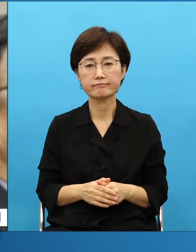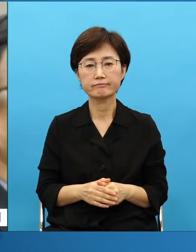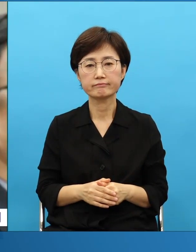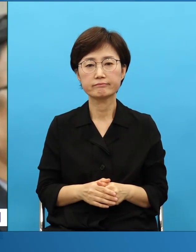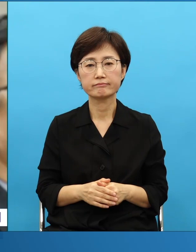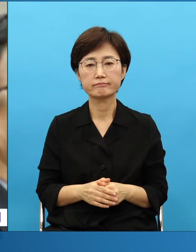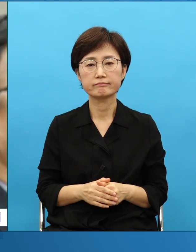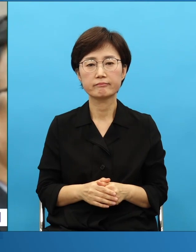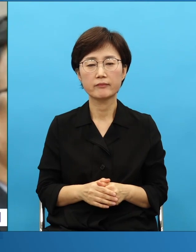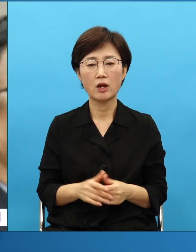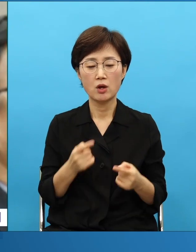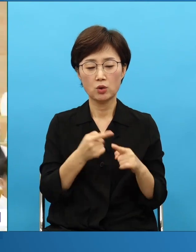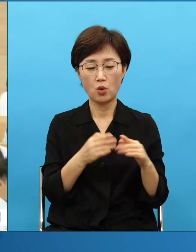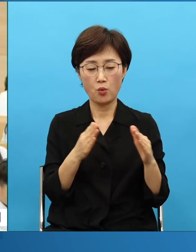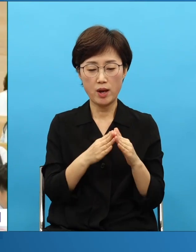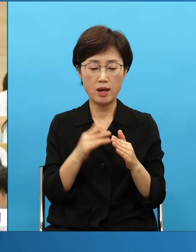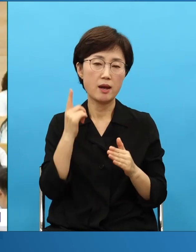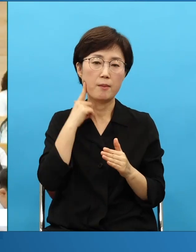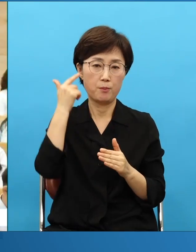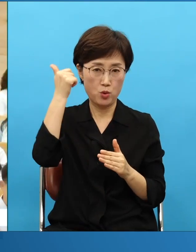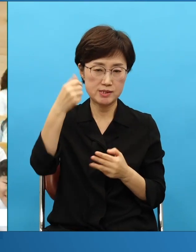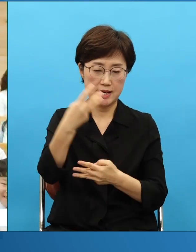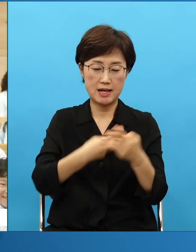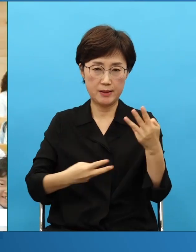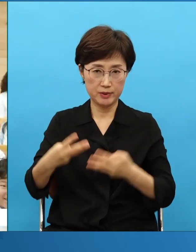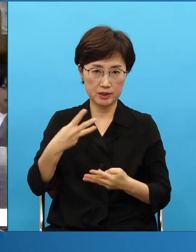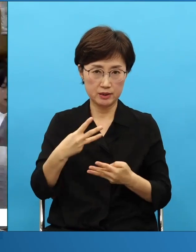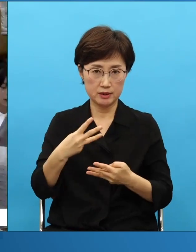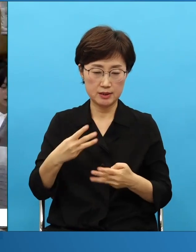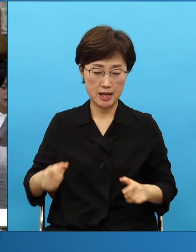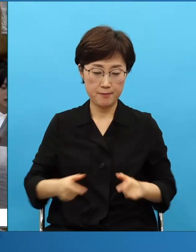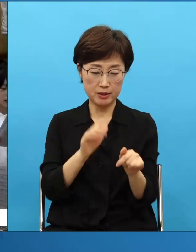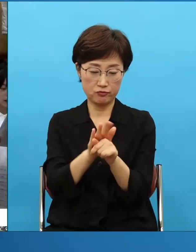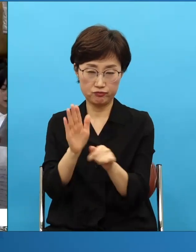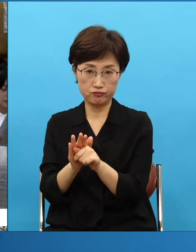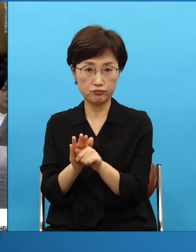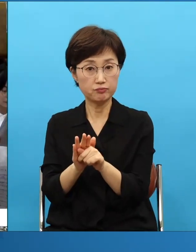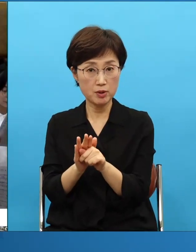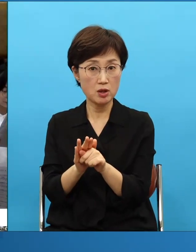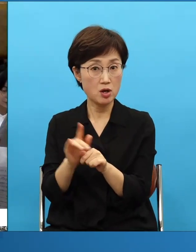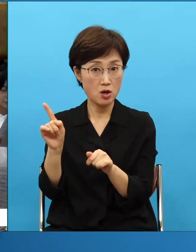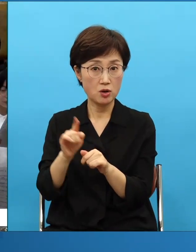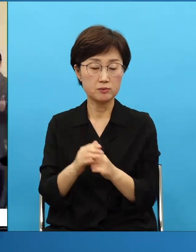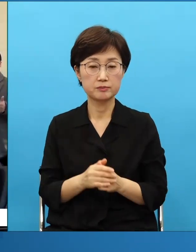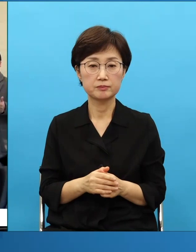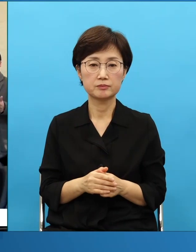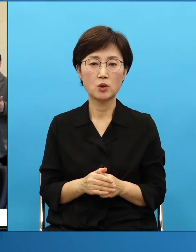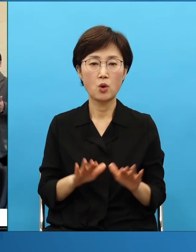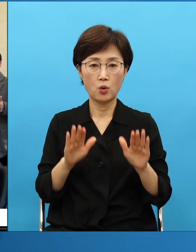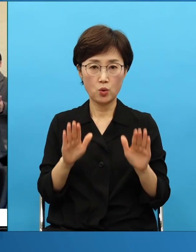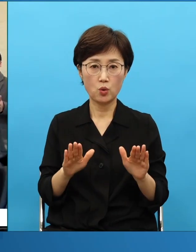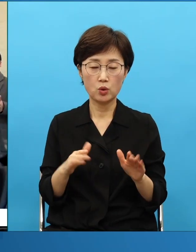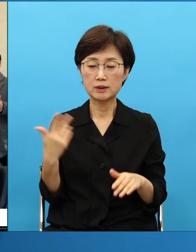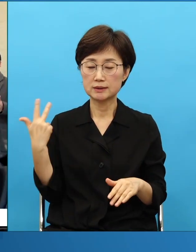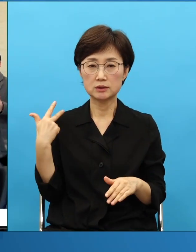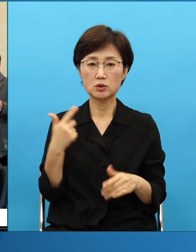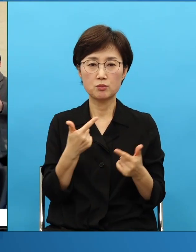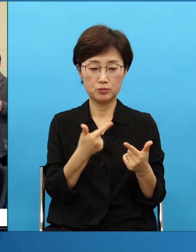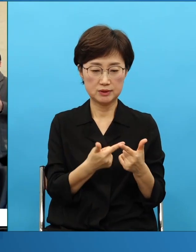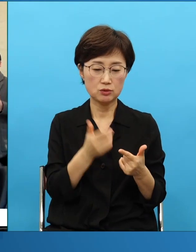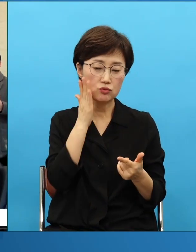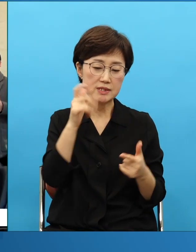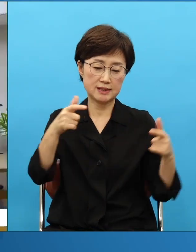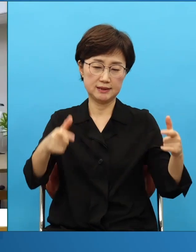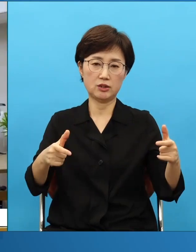하나님이 세우신 교회와 목회자, 랩넌트를 절대망대로 세우는 237 랩넌트 망대운동. 지난주엔 부산